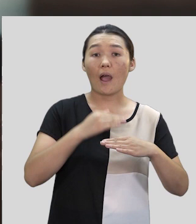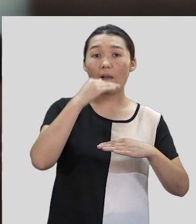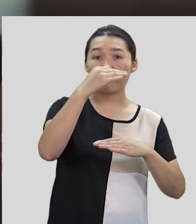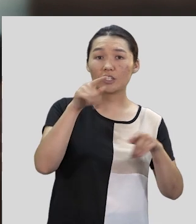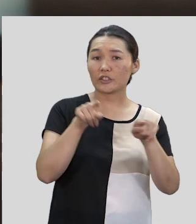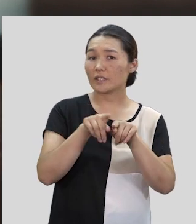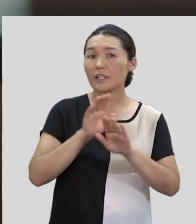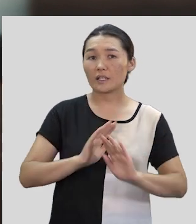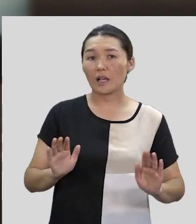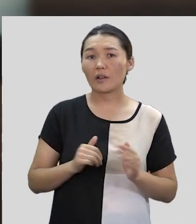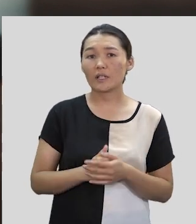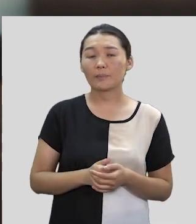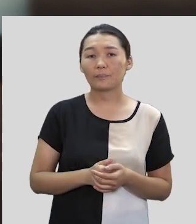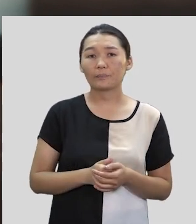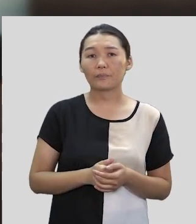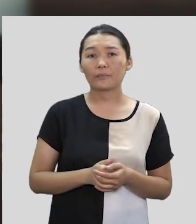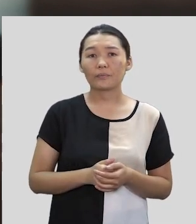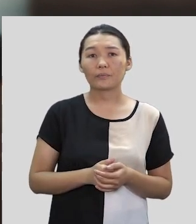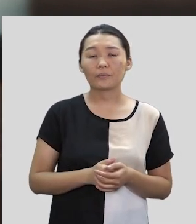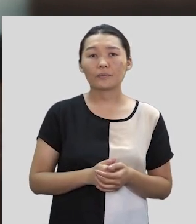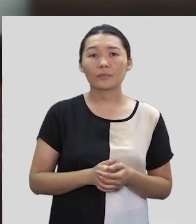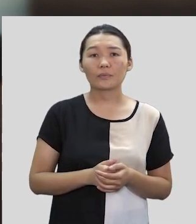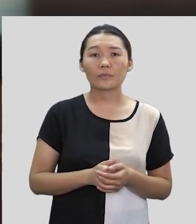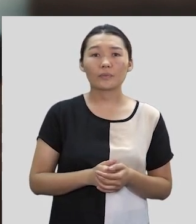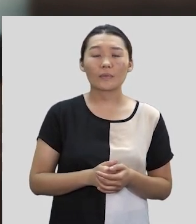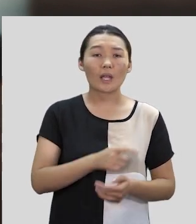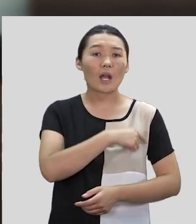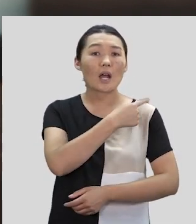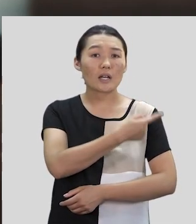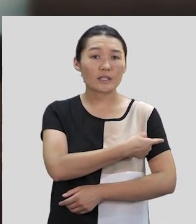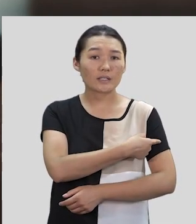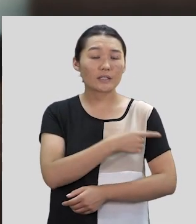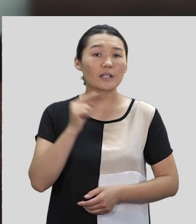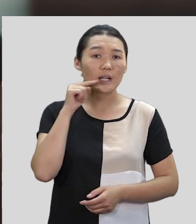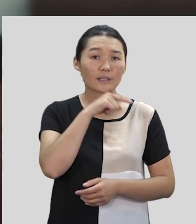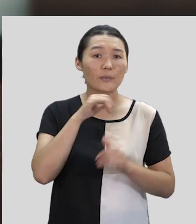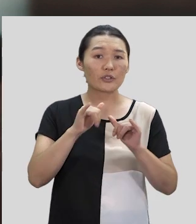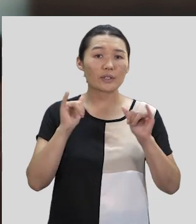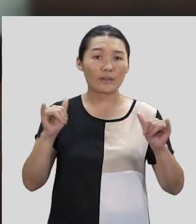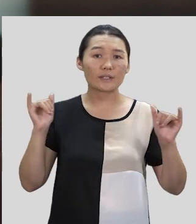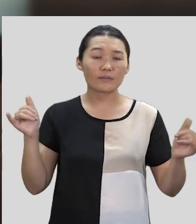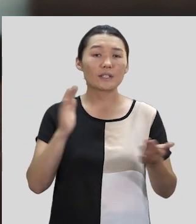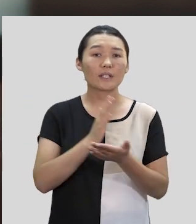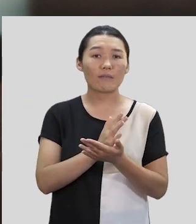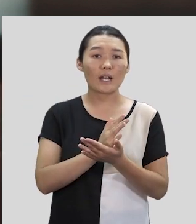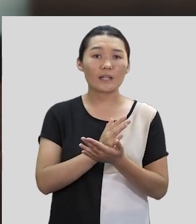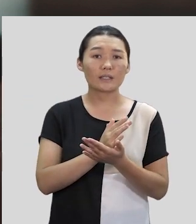неодинаковой побудительной силой экономического развития является